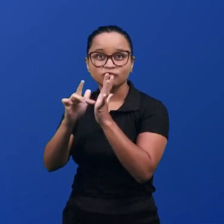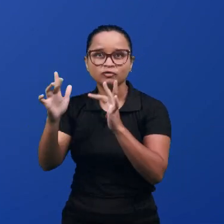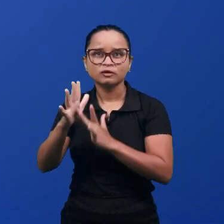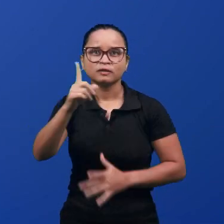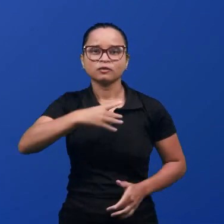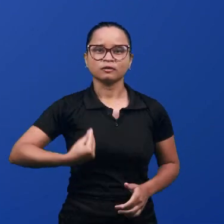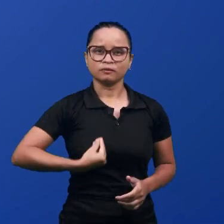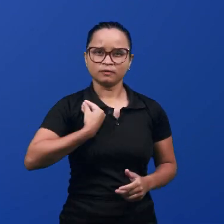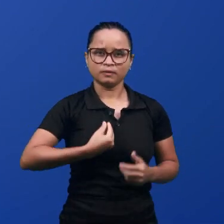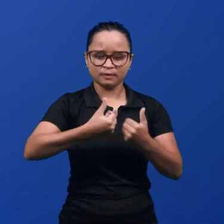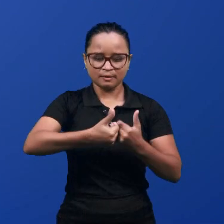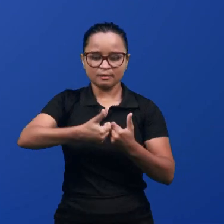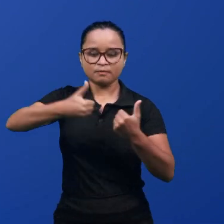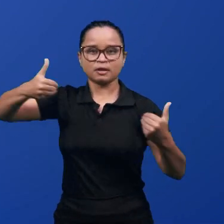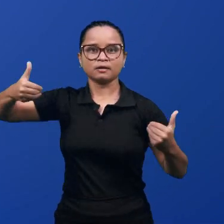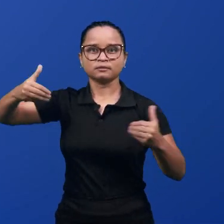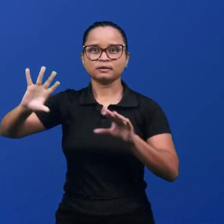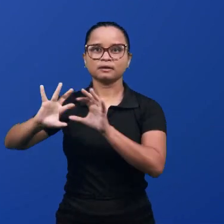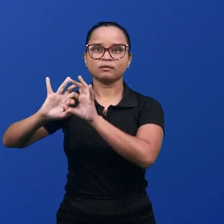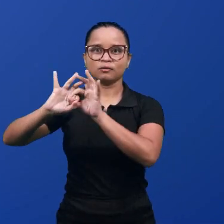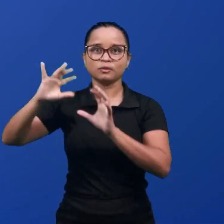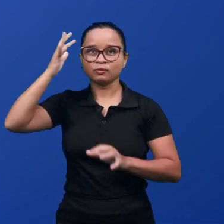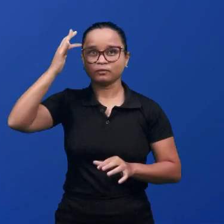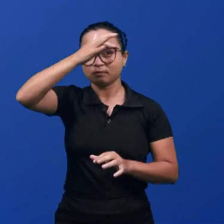pour vivre en sanctification.